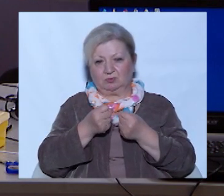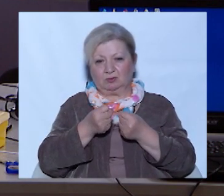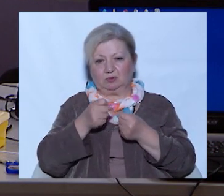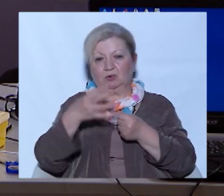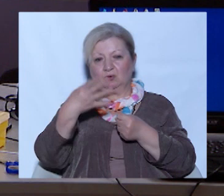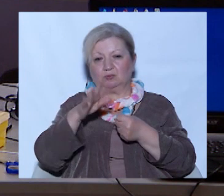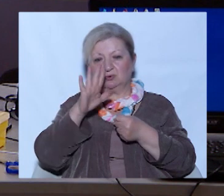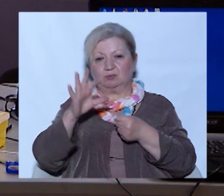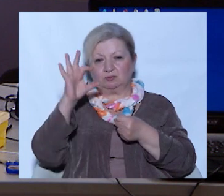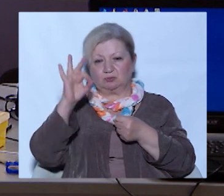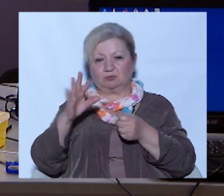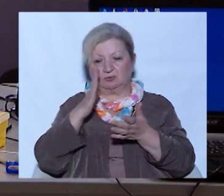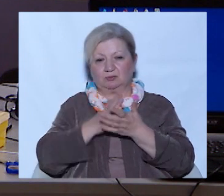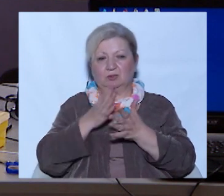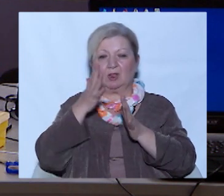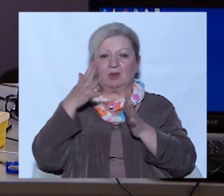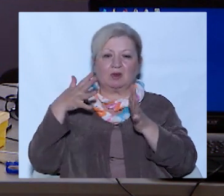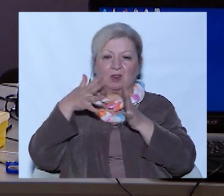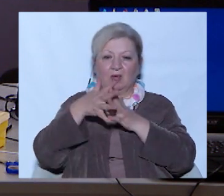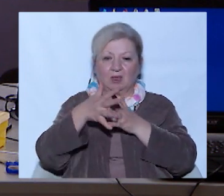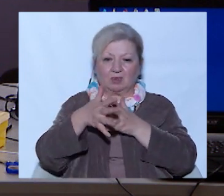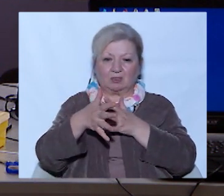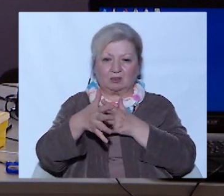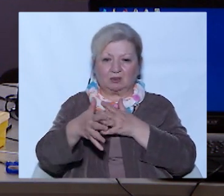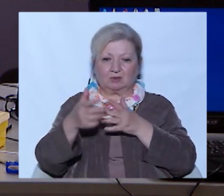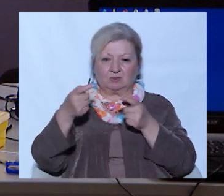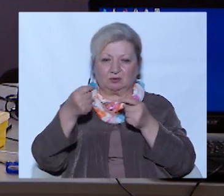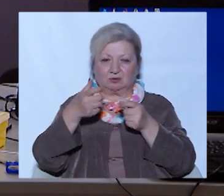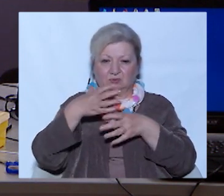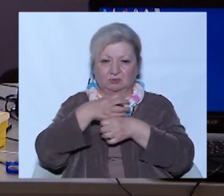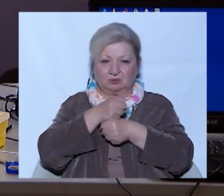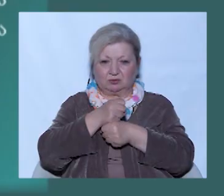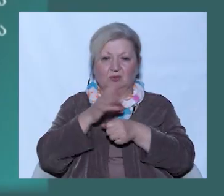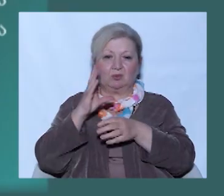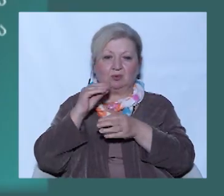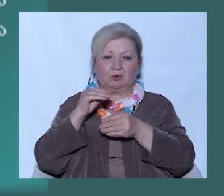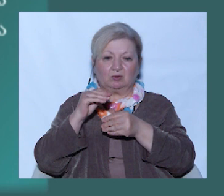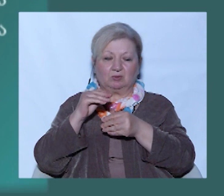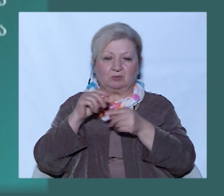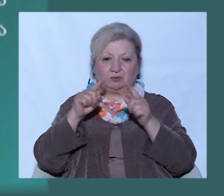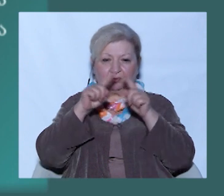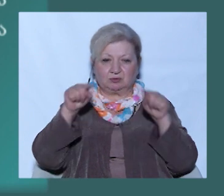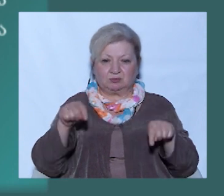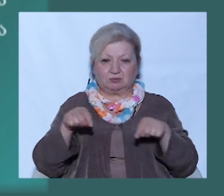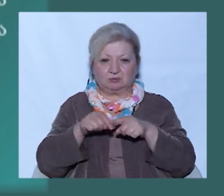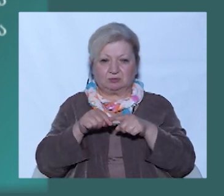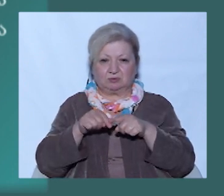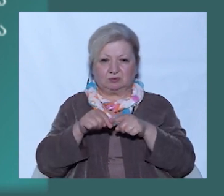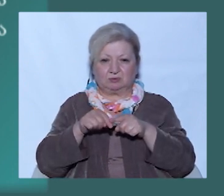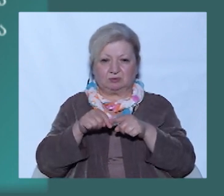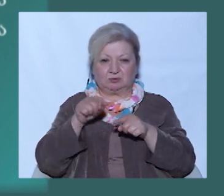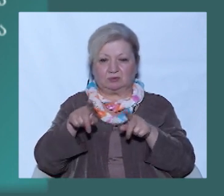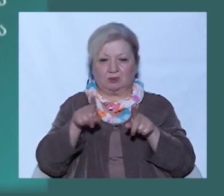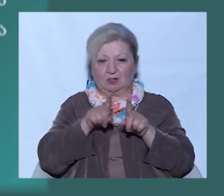მოცემულ მომენტში 45 გრადუსი. ნაკადი შემცირდა და როდესაც ჩარჩო